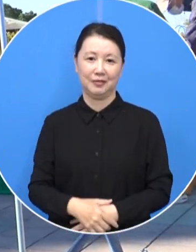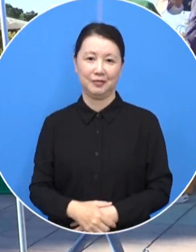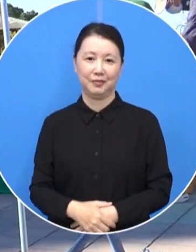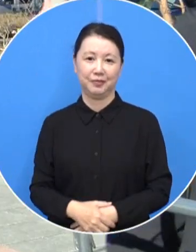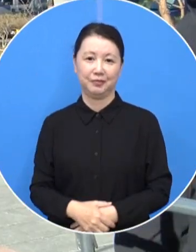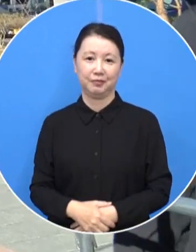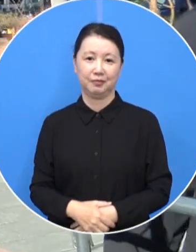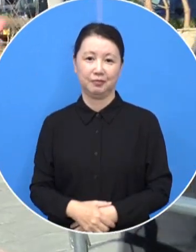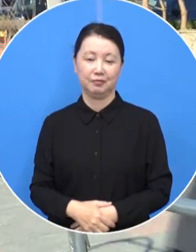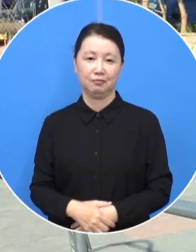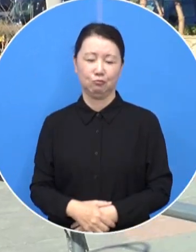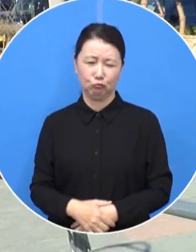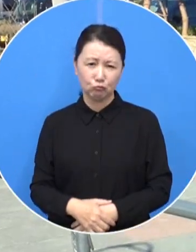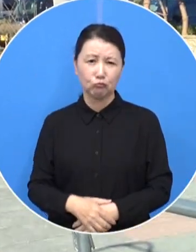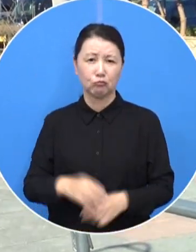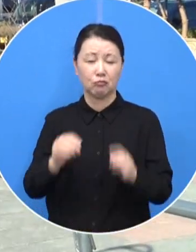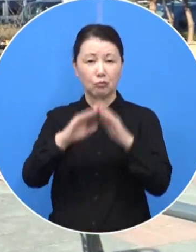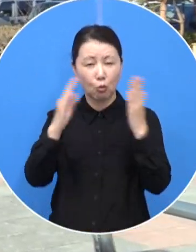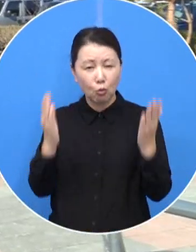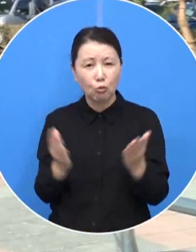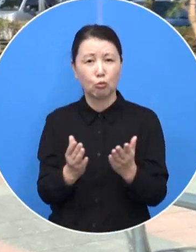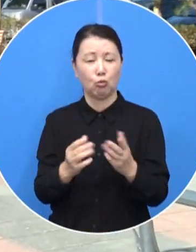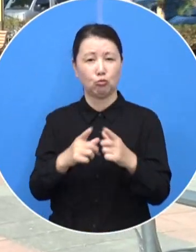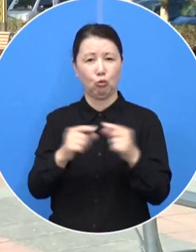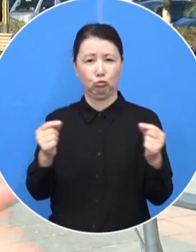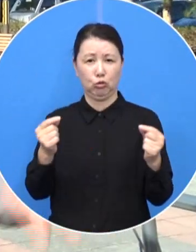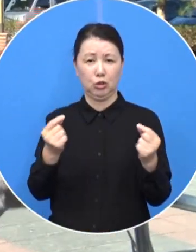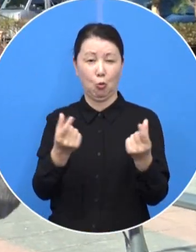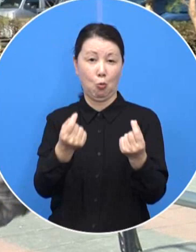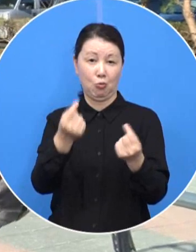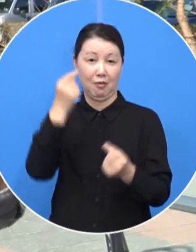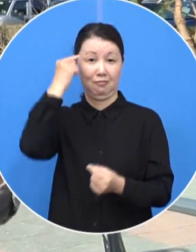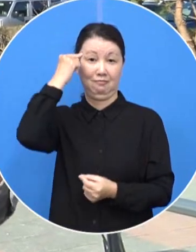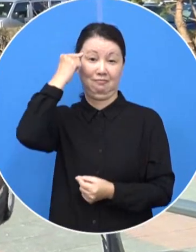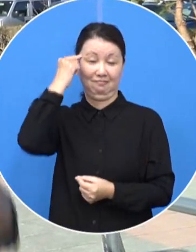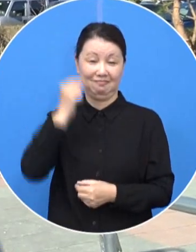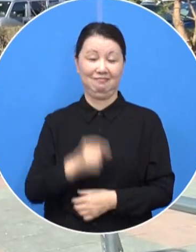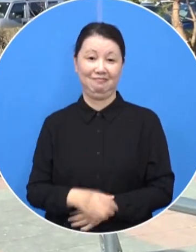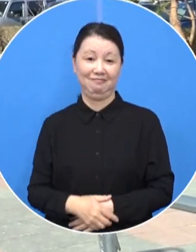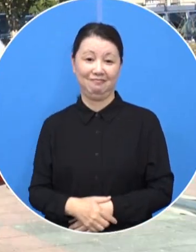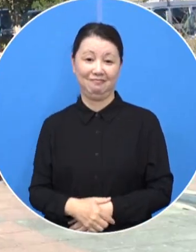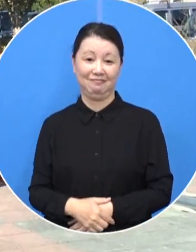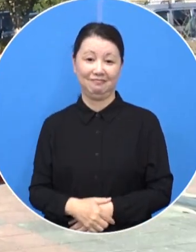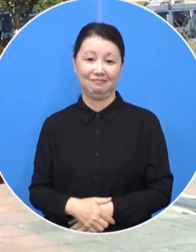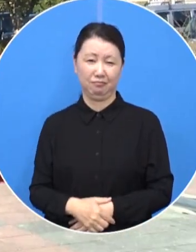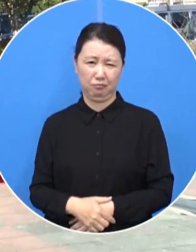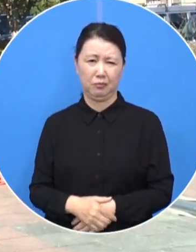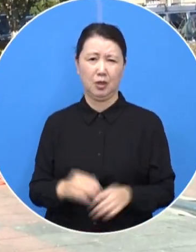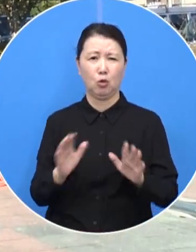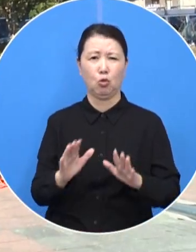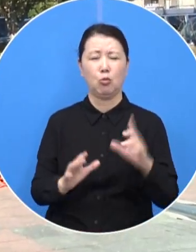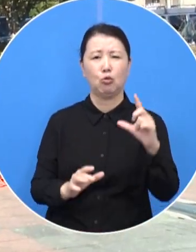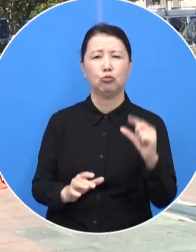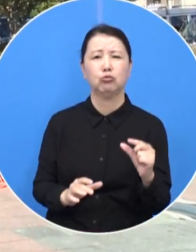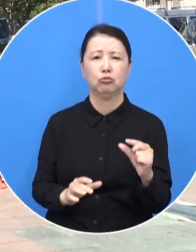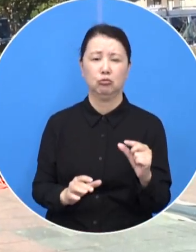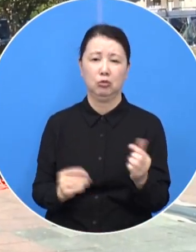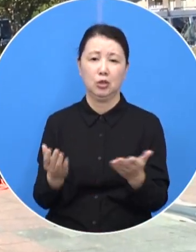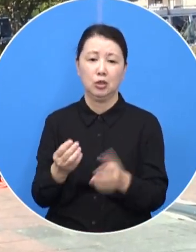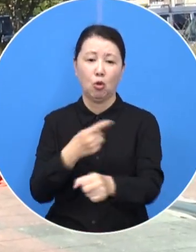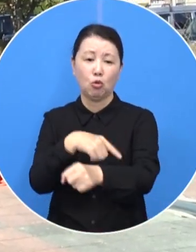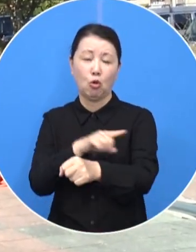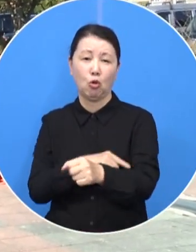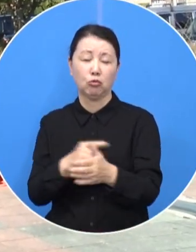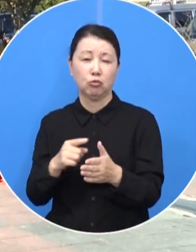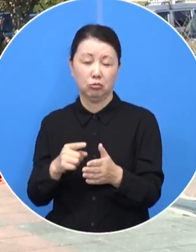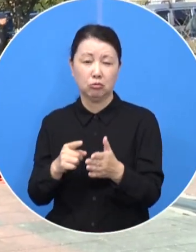ました。 いや、もうほとんど同じ国の人みたいな感じで、本当に少子化で労働力